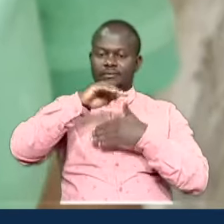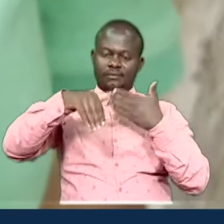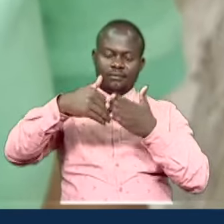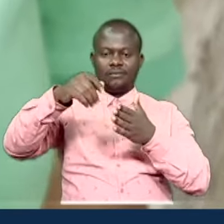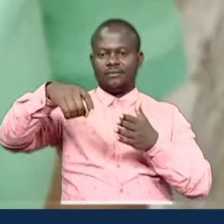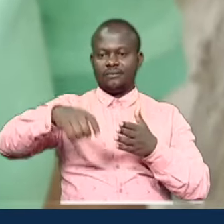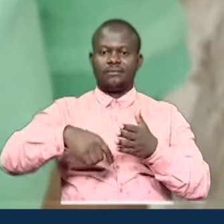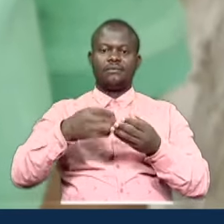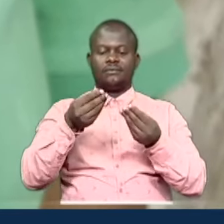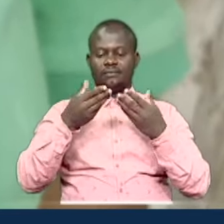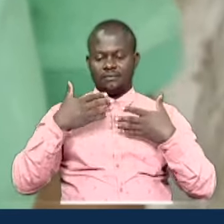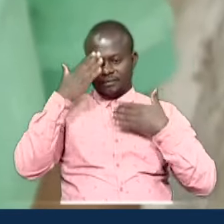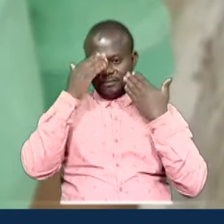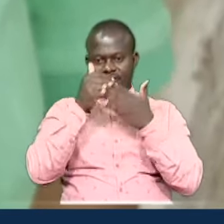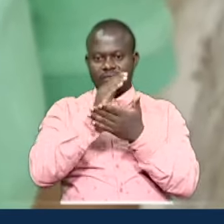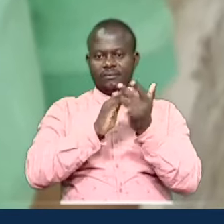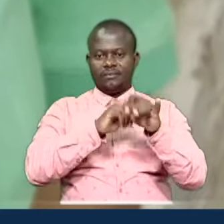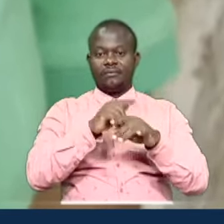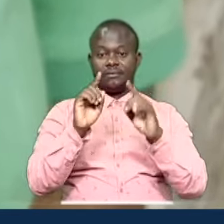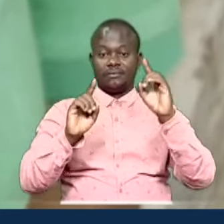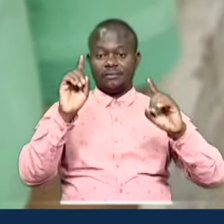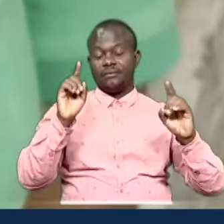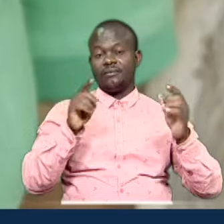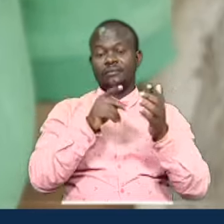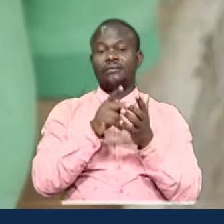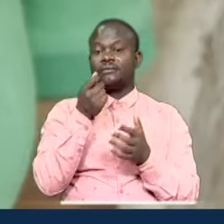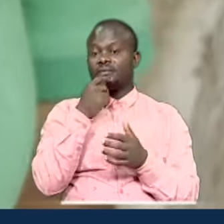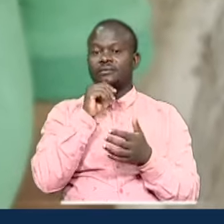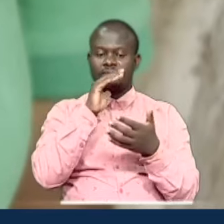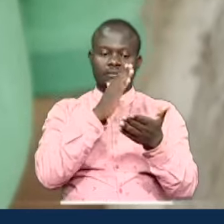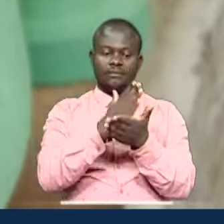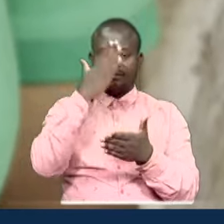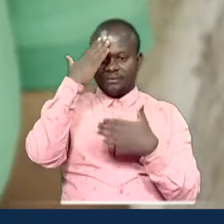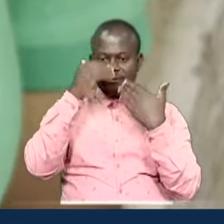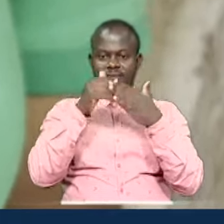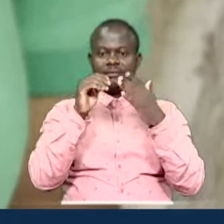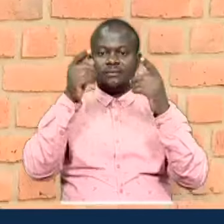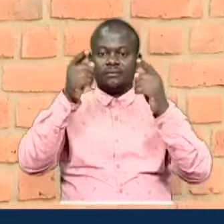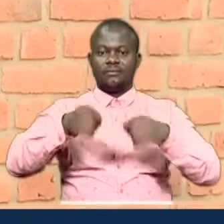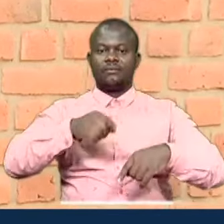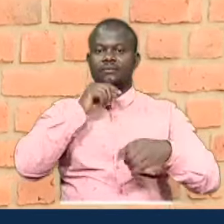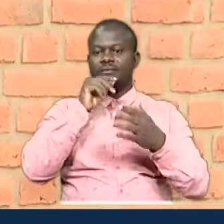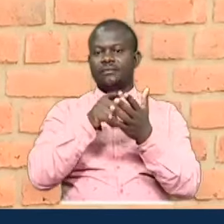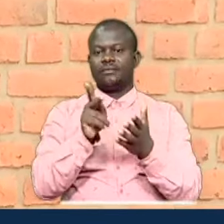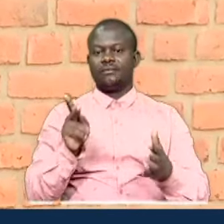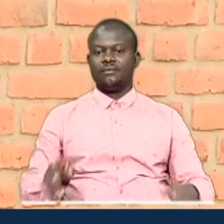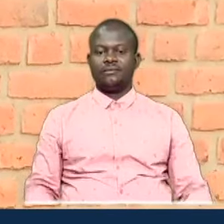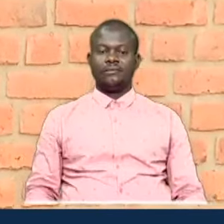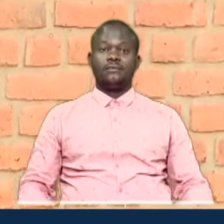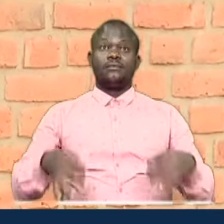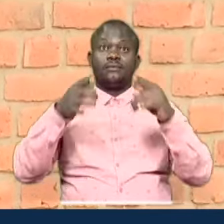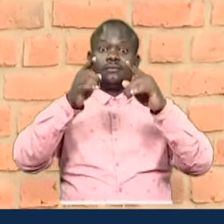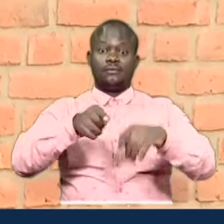tukajya tuyihabwa kuko rimwe na rimwe usanga tugura n'imiti itariyo kubera ko twasanze assurance itayishyura twagera kwa